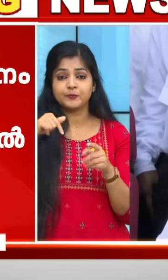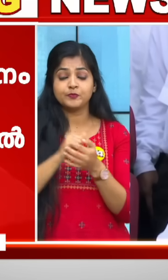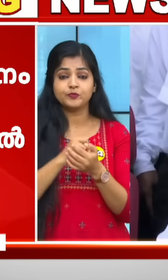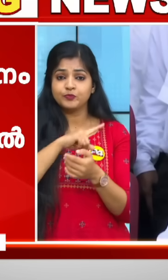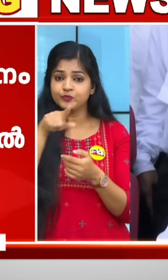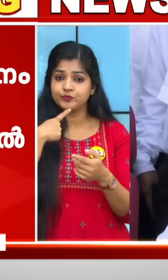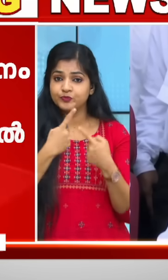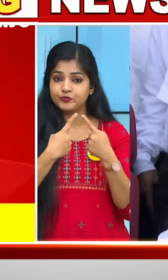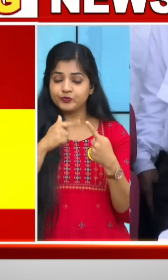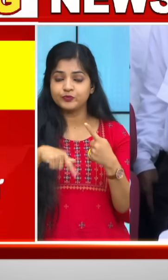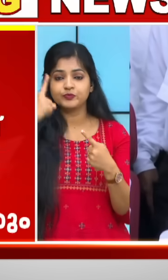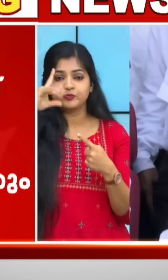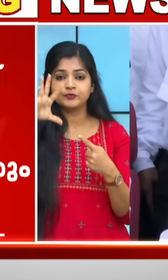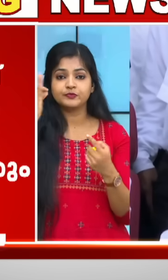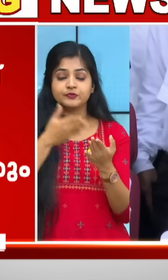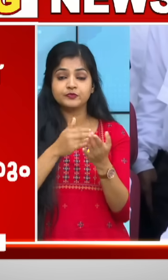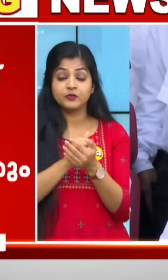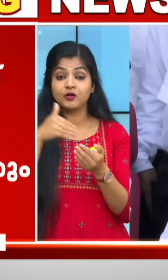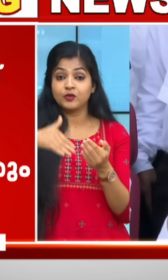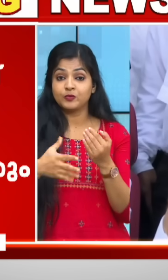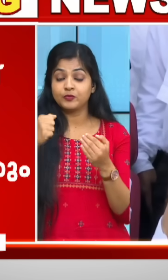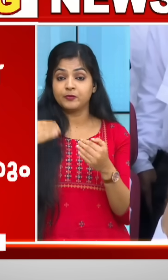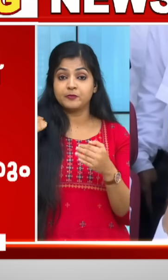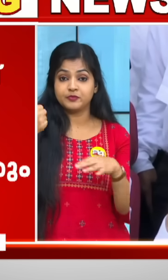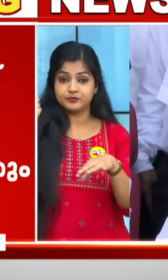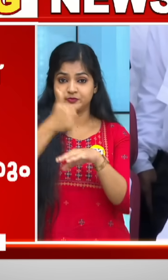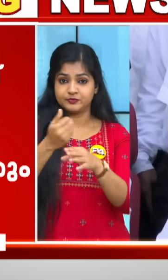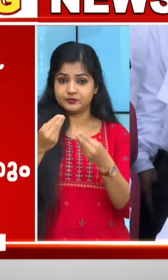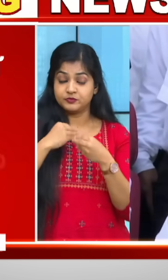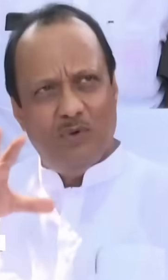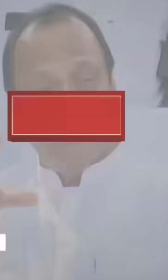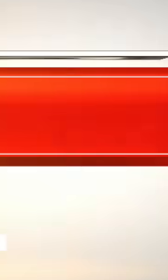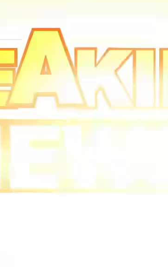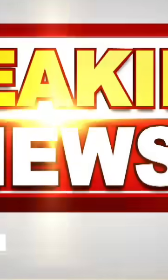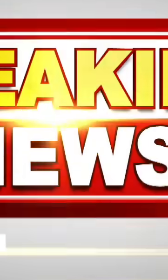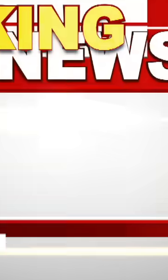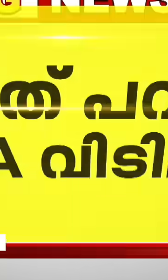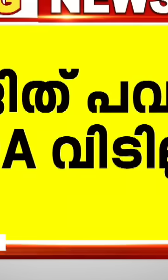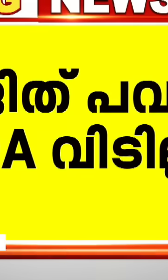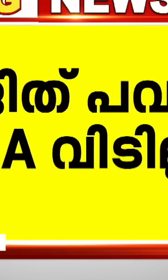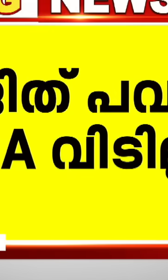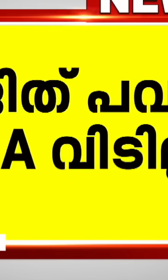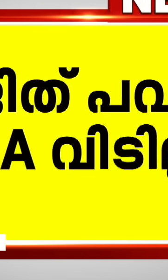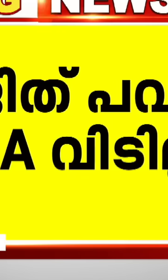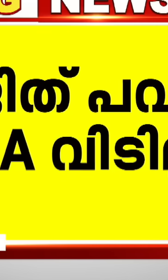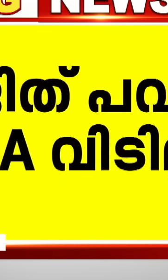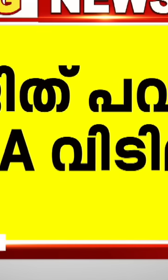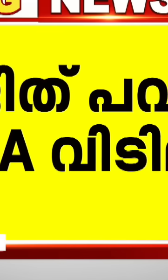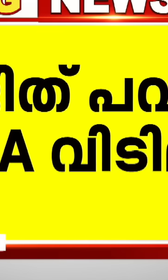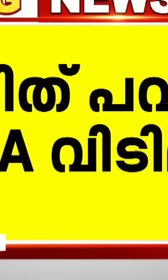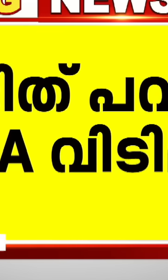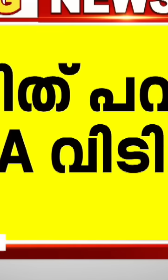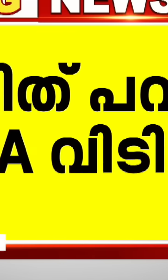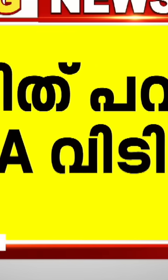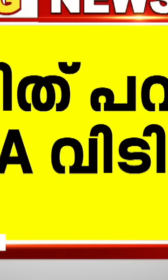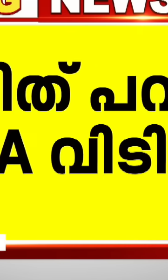നിലപാടായി എടുത്തിട്ടുള്ളത് ഇപ്പോൾ ലഭിക്കുന്ന മന്ത്രിസ്ഥാനത്തിന് അപ്പുറത്തേക്ക് ഇനി മന്ത്രിസഭാ വികസനം അടക്കം വരാനിരിക്കെ ഇപ്പോൾ ഉണ്ടായ നഷ്ടത്തിന്